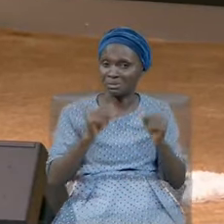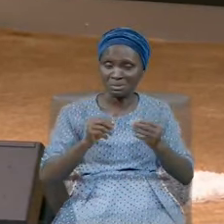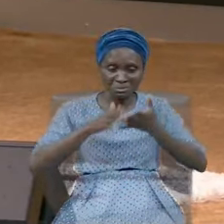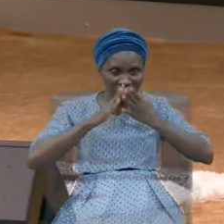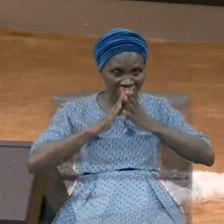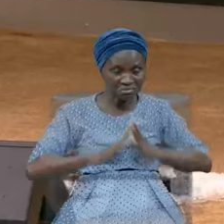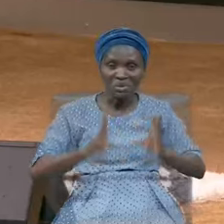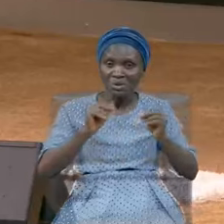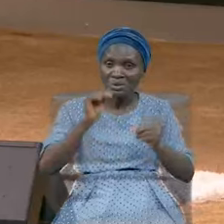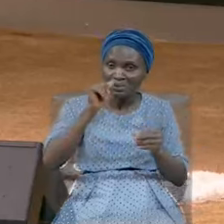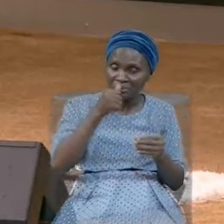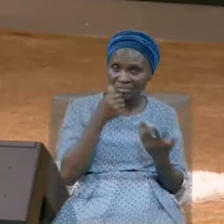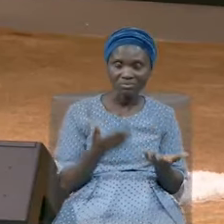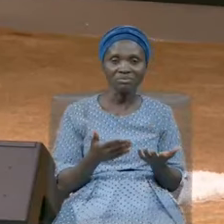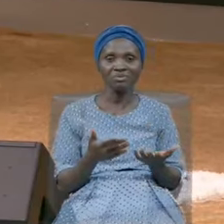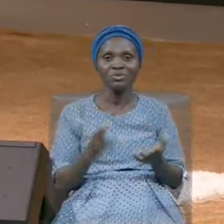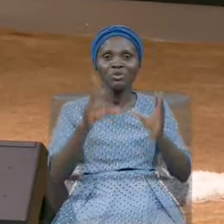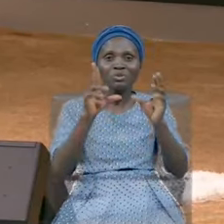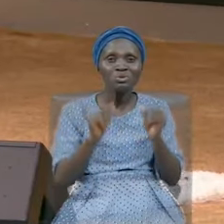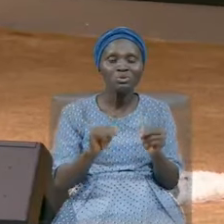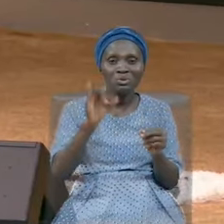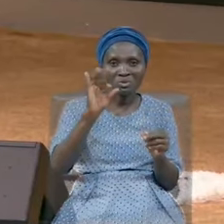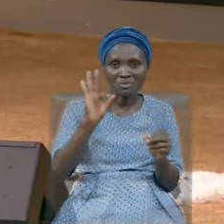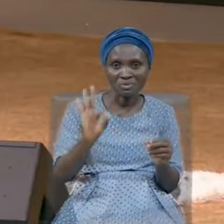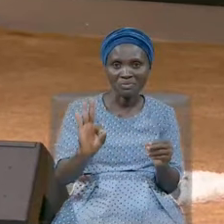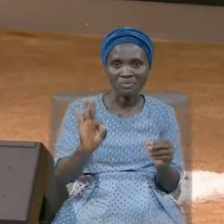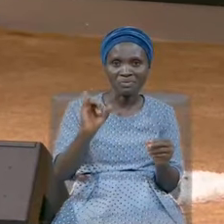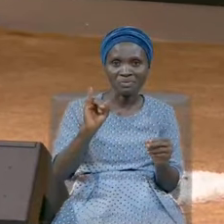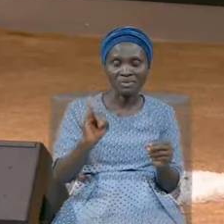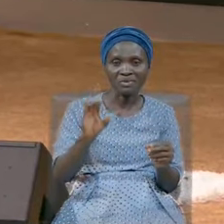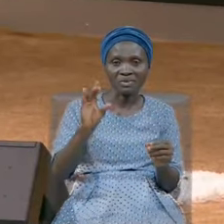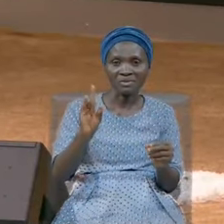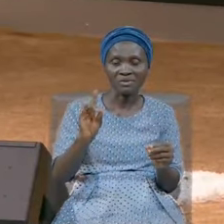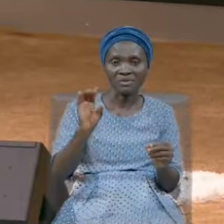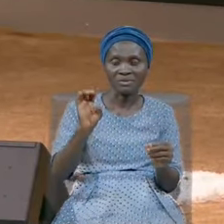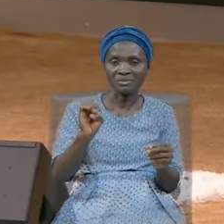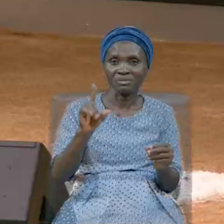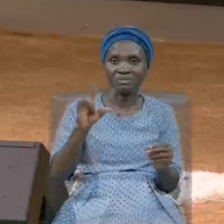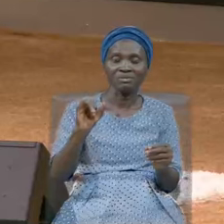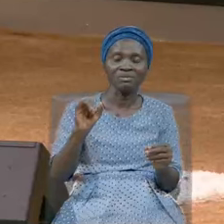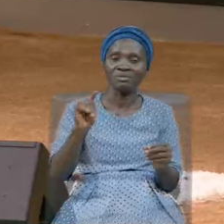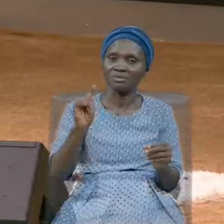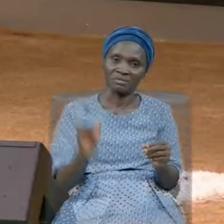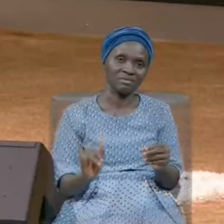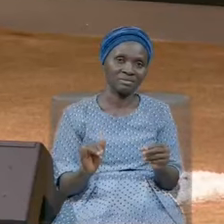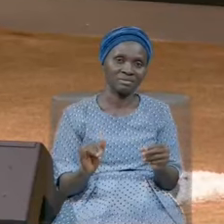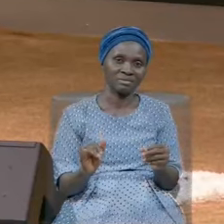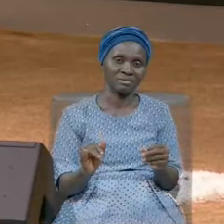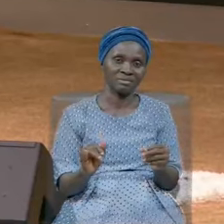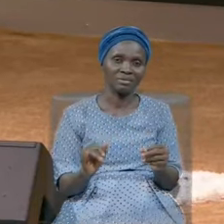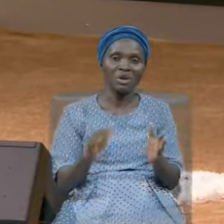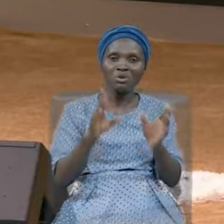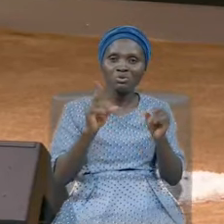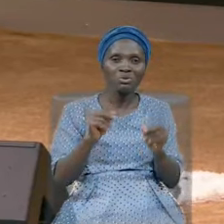d'humilité, si elle n'a pas la fidélité ou la foi, si elle n'a pas de fidélité, cette foi est morte.